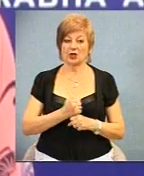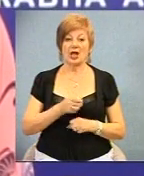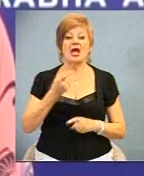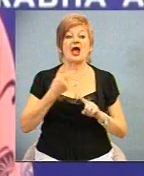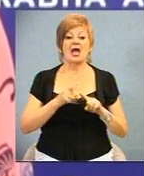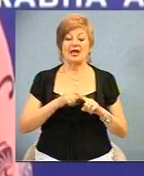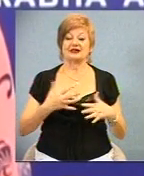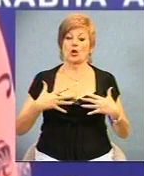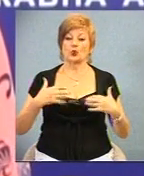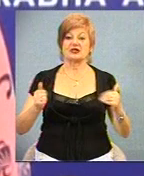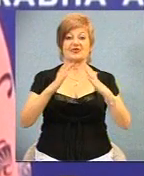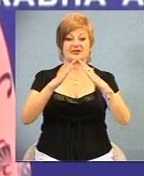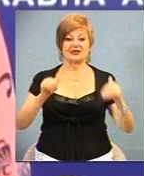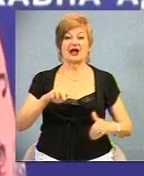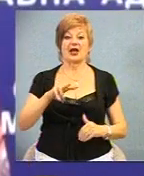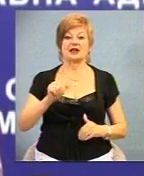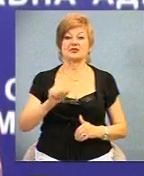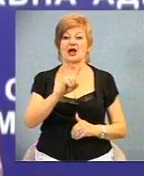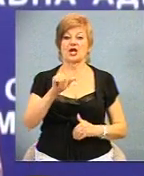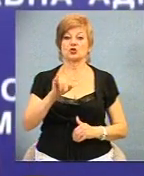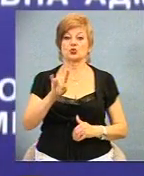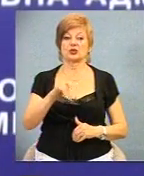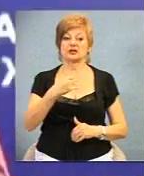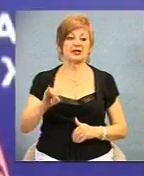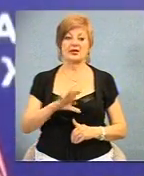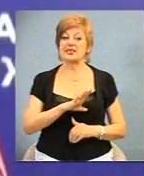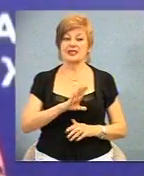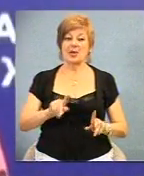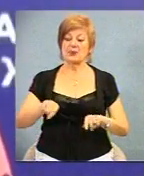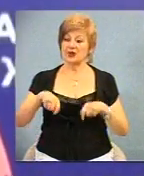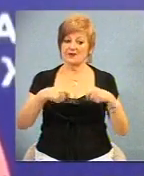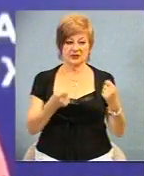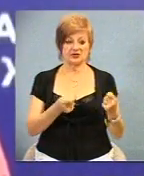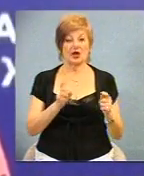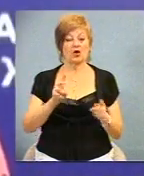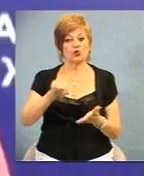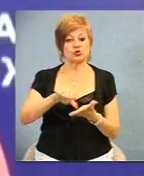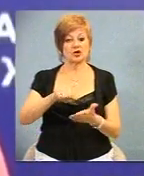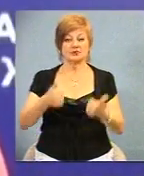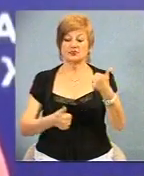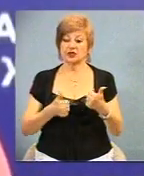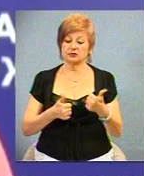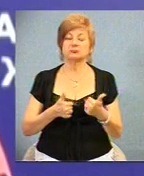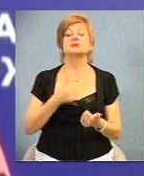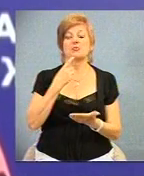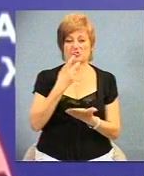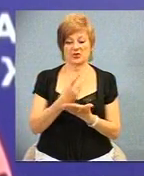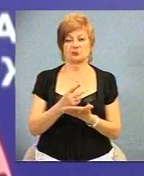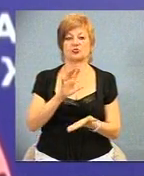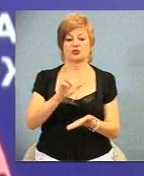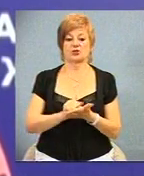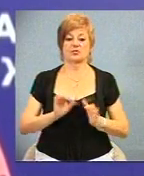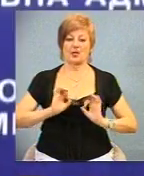как лагерь, лазурный, нет и не было выдано. Как они участвовали в тендере, это уже будет вопрос, называется, будет